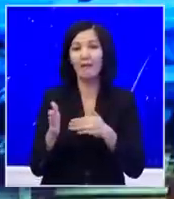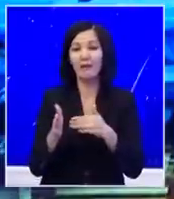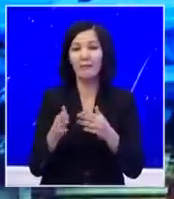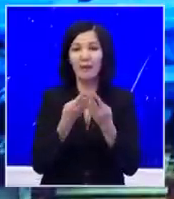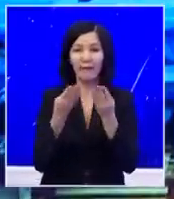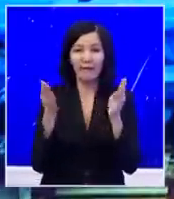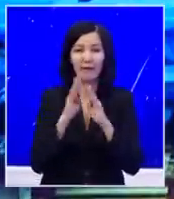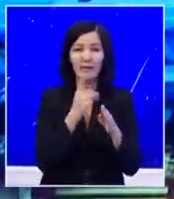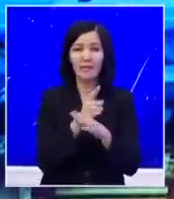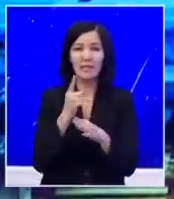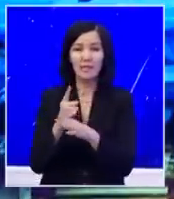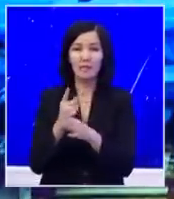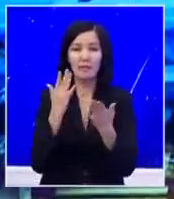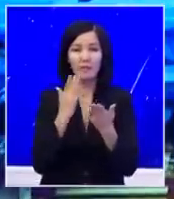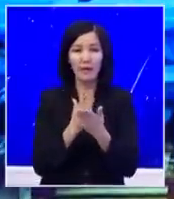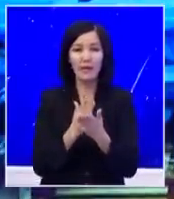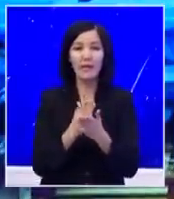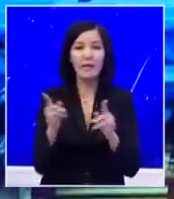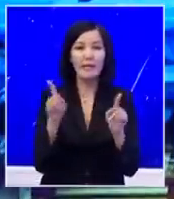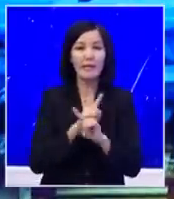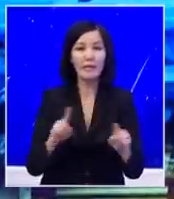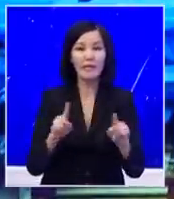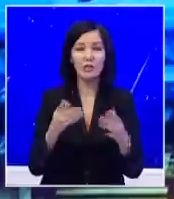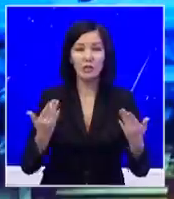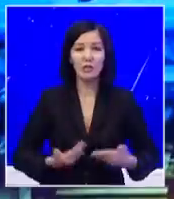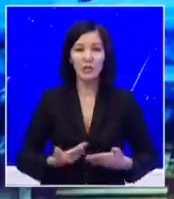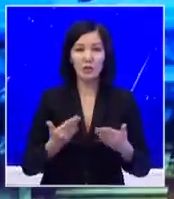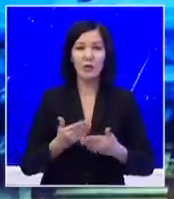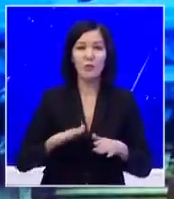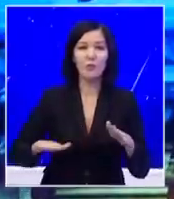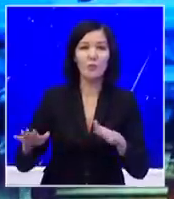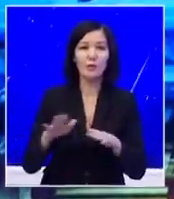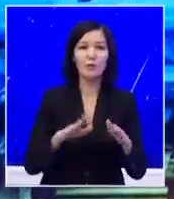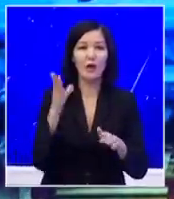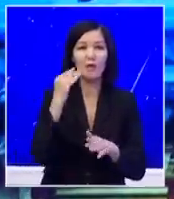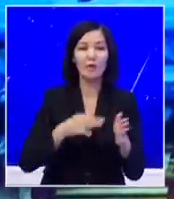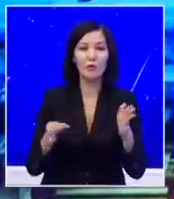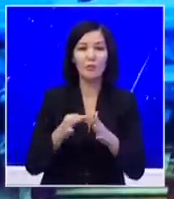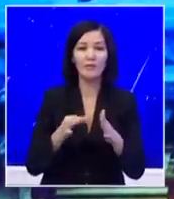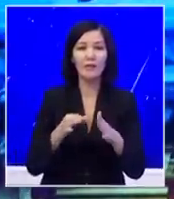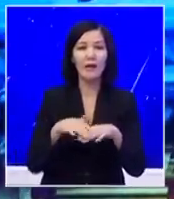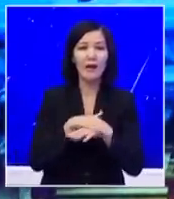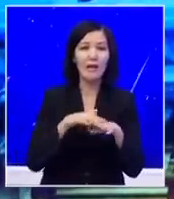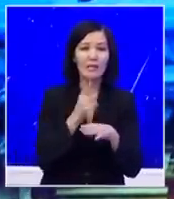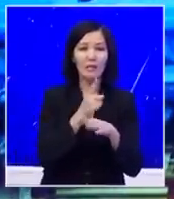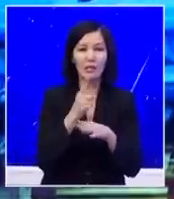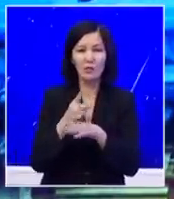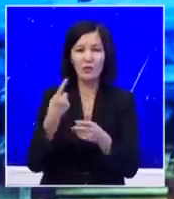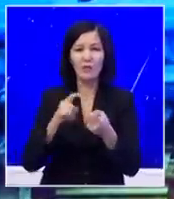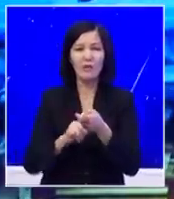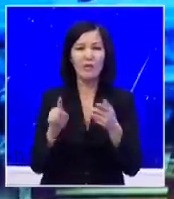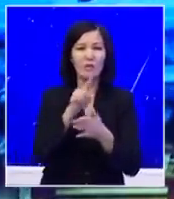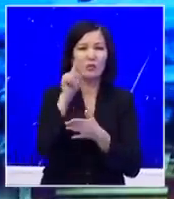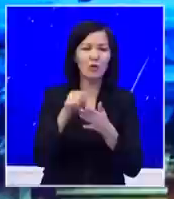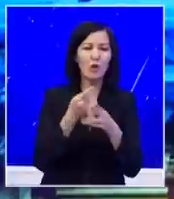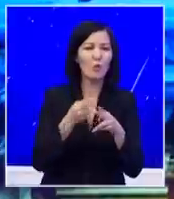режимі әлі аяқталған жоқ. Ерекше жағдайда өмір сүріп жатқан аймақтардың бірі Алматы облысы. Халықта шектеулерге байланысты